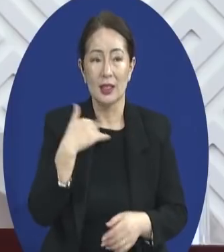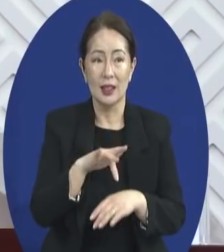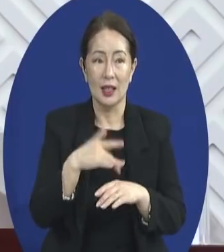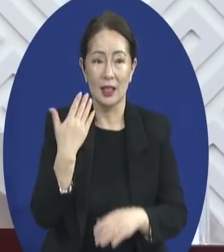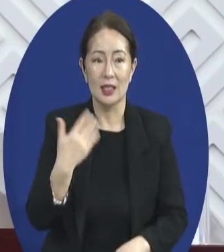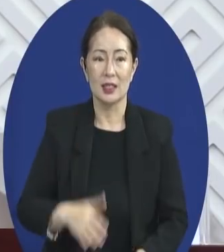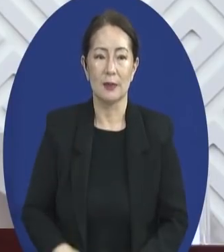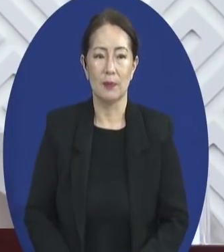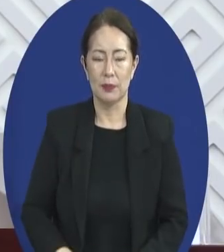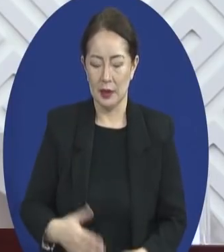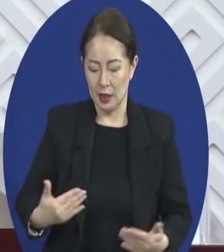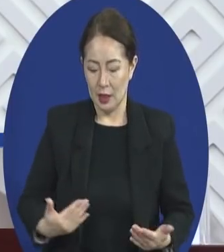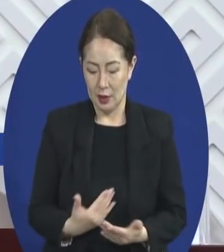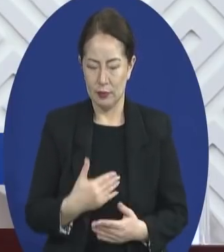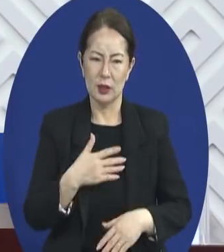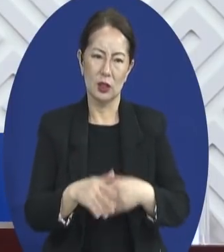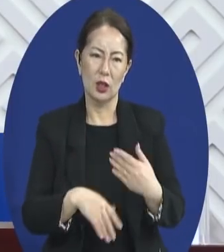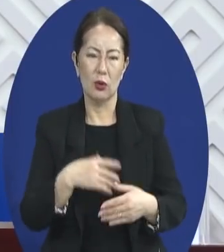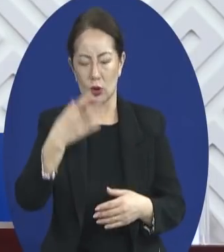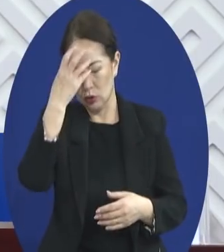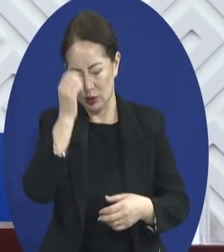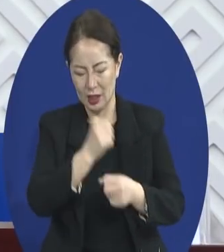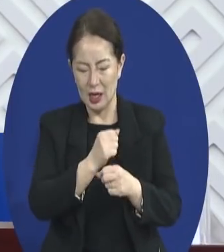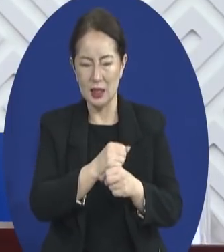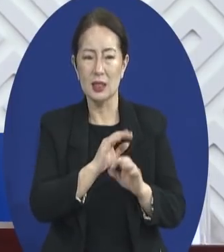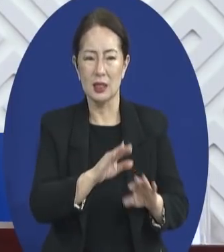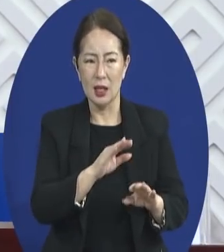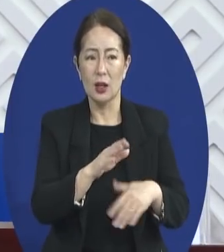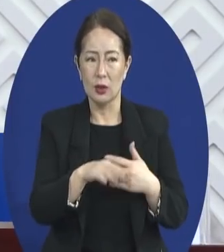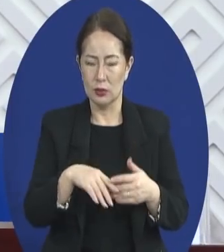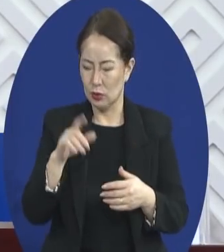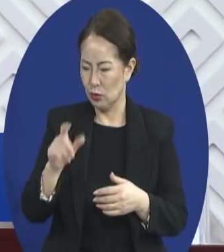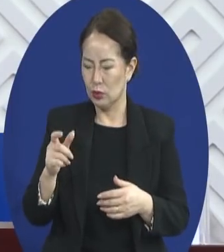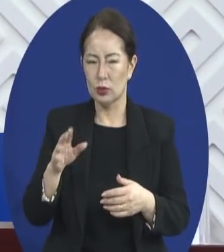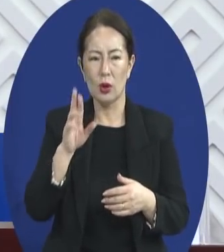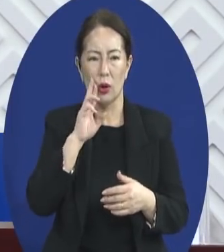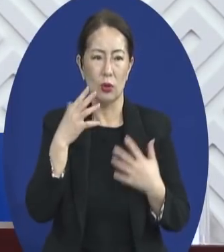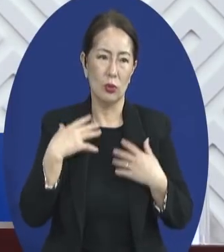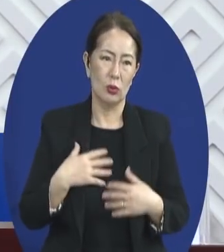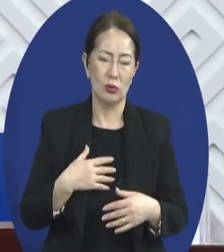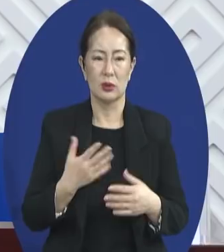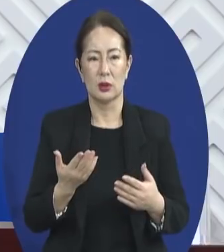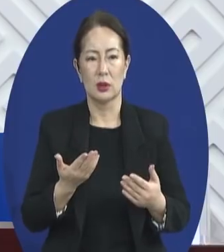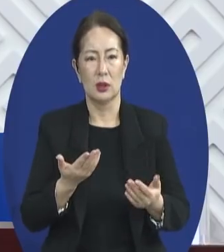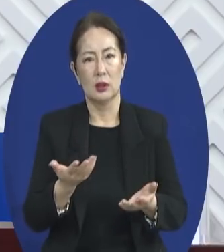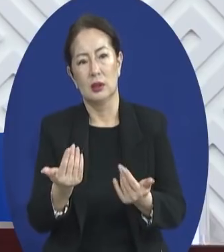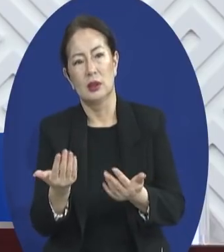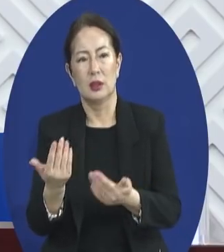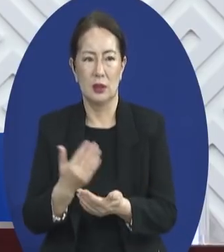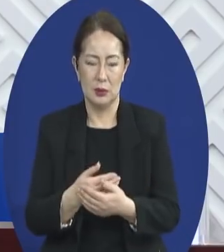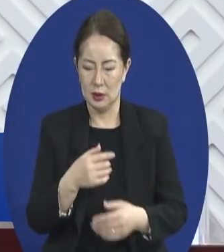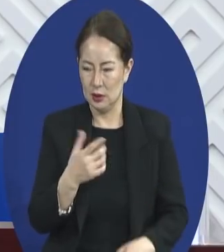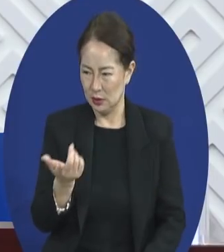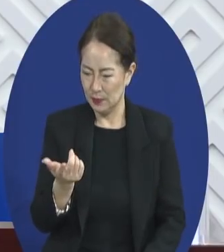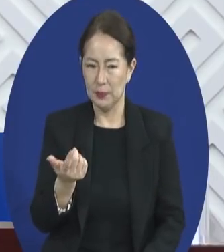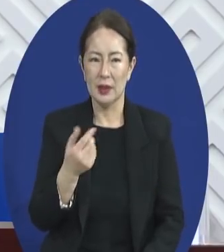Амьдрал ахуйн төрийн албан дээр бас тогтоо явж байгаа. Орхолоор хэдэн хүүхдүүд нь бас хувцас хунаар хоолунд нөхөө байж идэг. Нүдэн бүтэлцдэг.